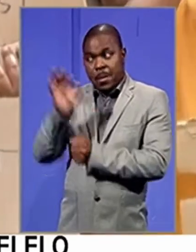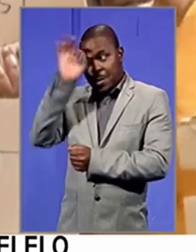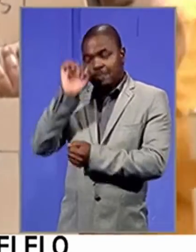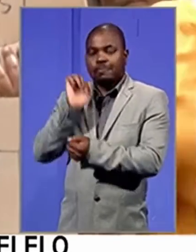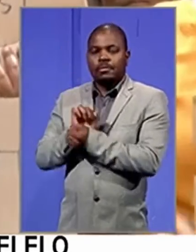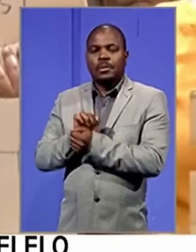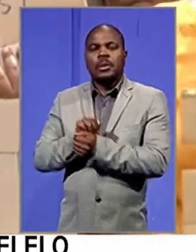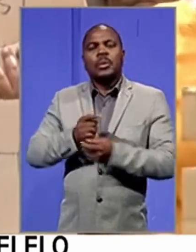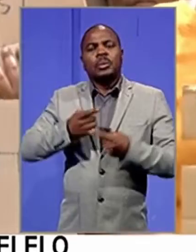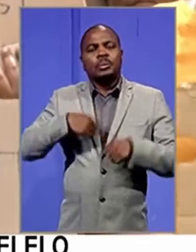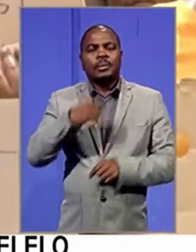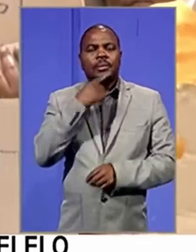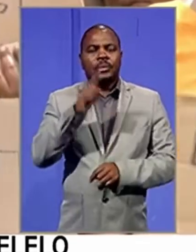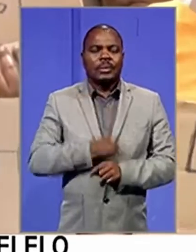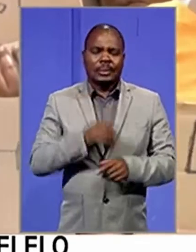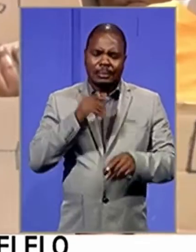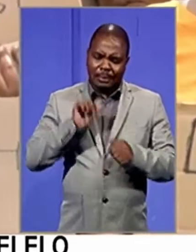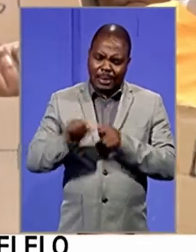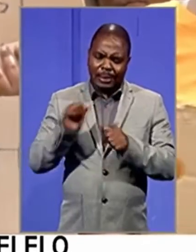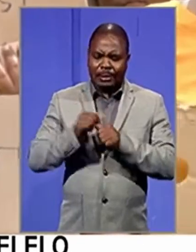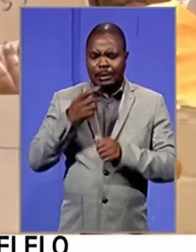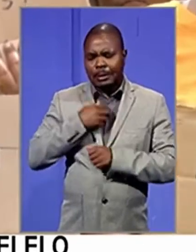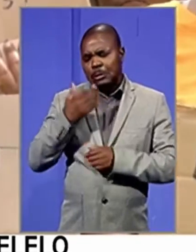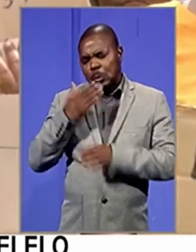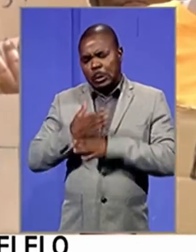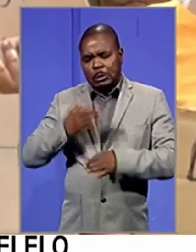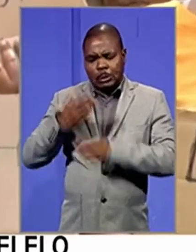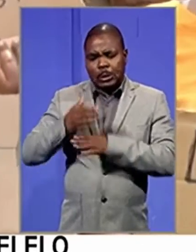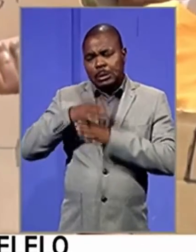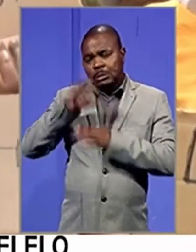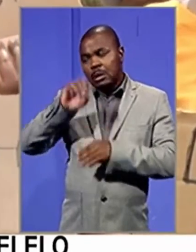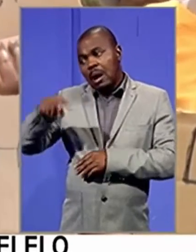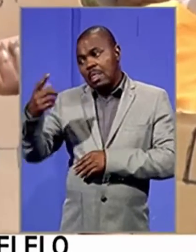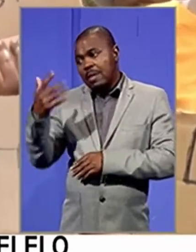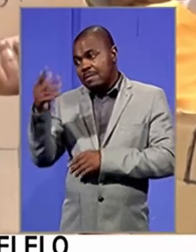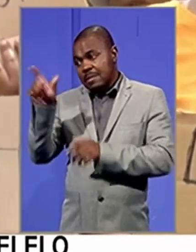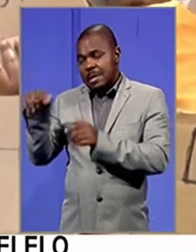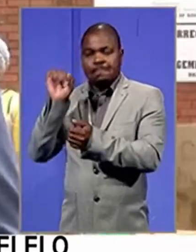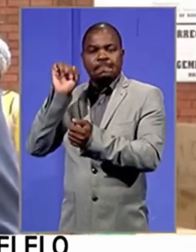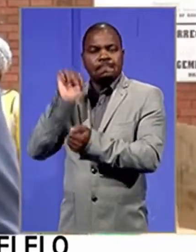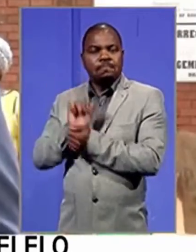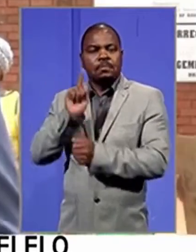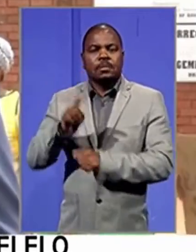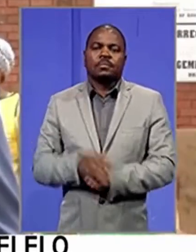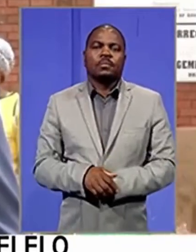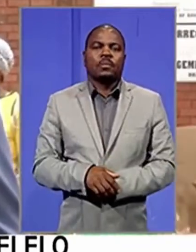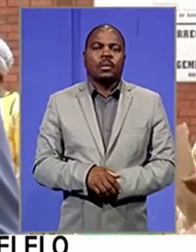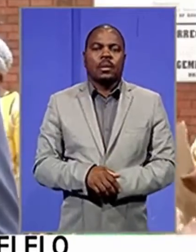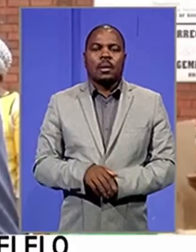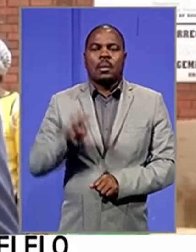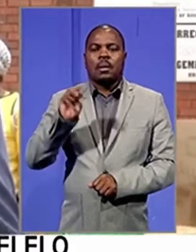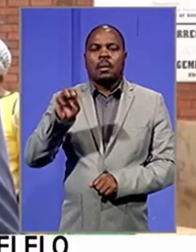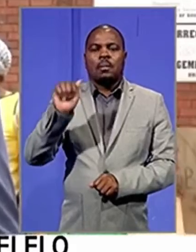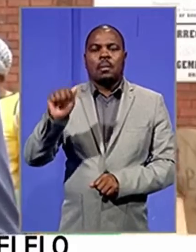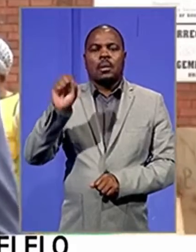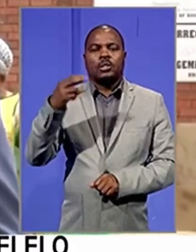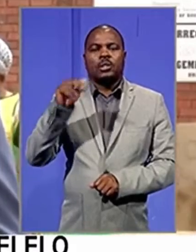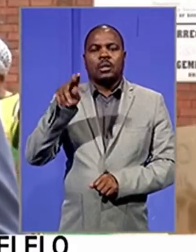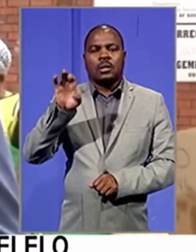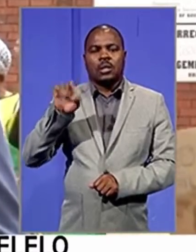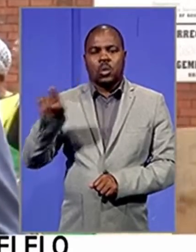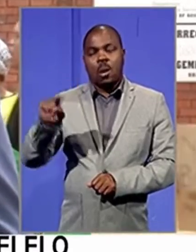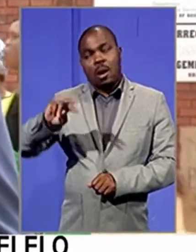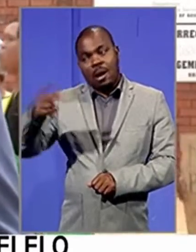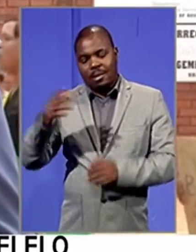ebile re a ba bereke go feta ka mo go ba berekileng ka gona ba kgone go swara bagonanelwa ba bangwe gape. Mashiane o lebagane gape le molato o